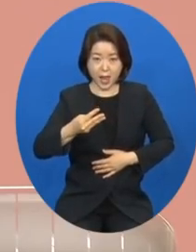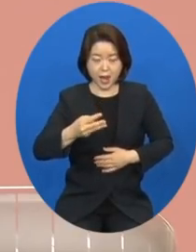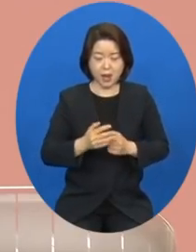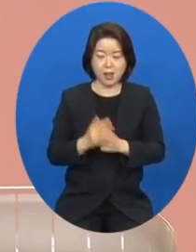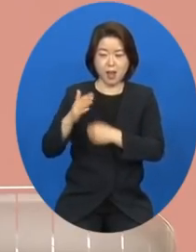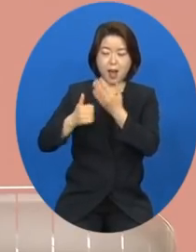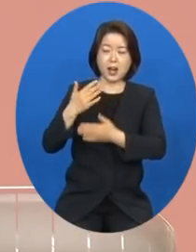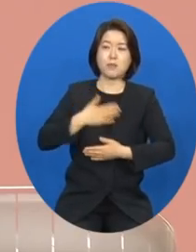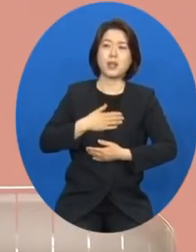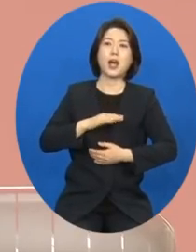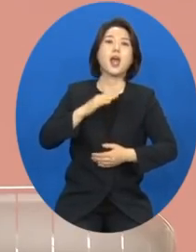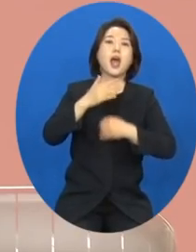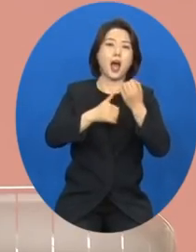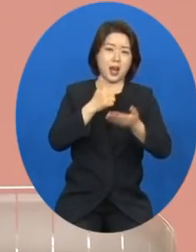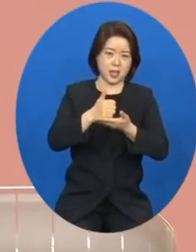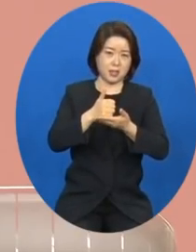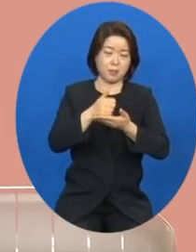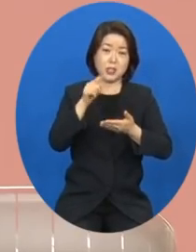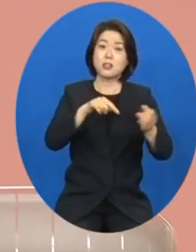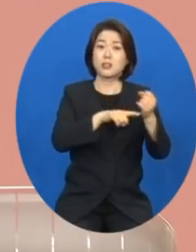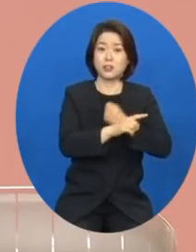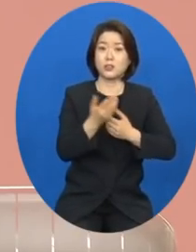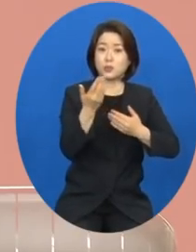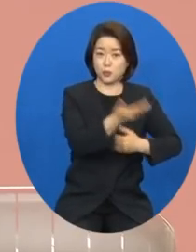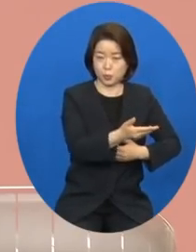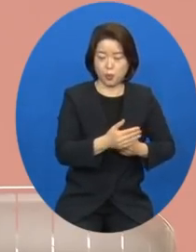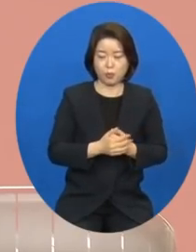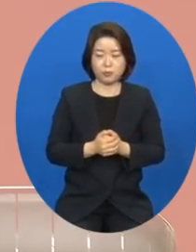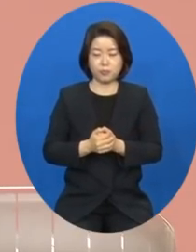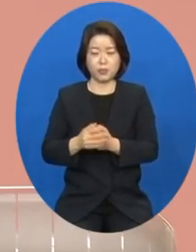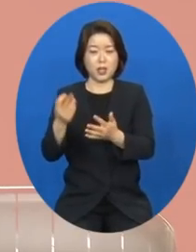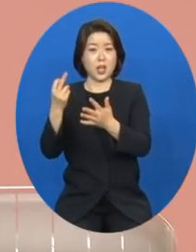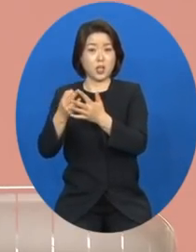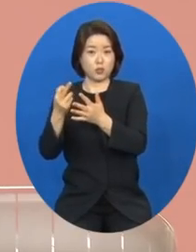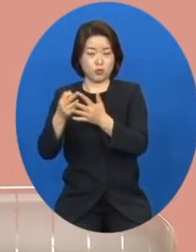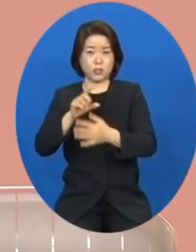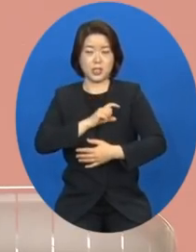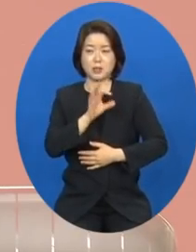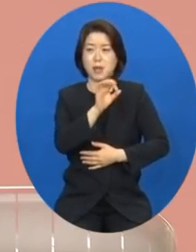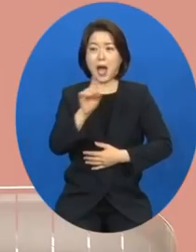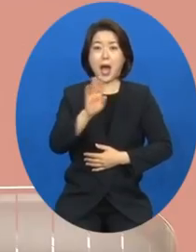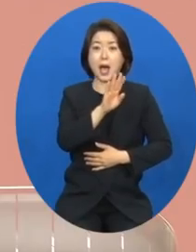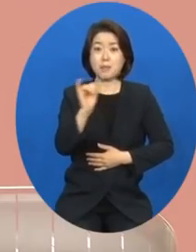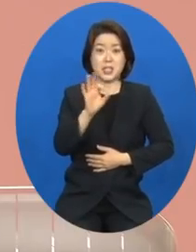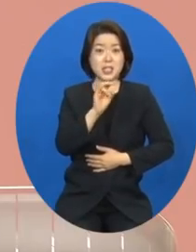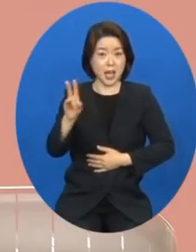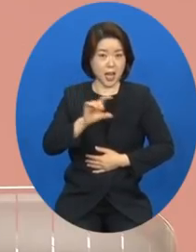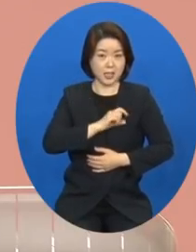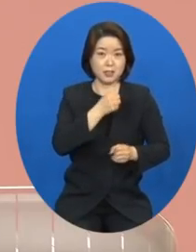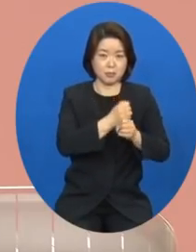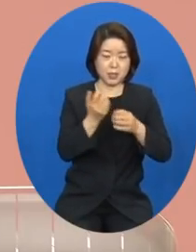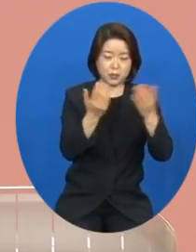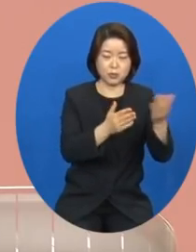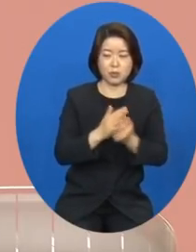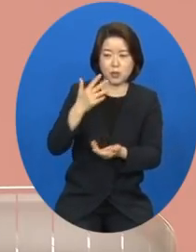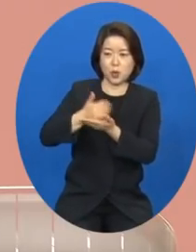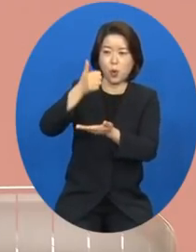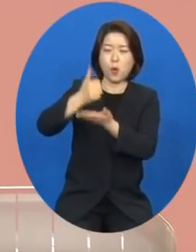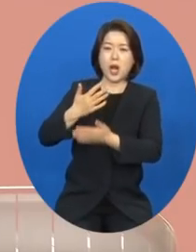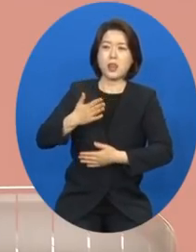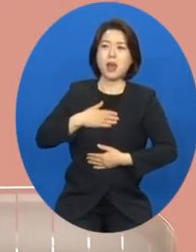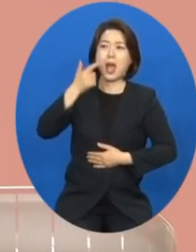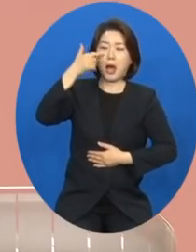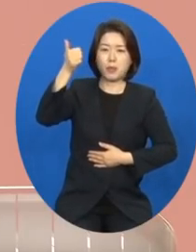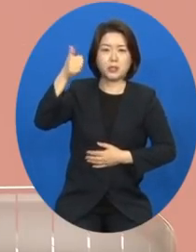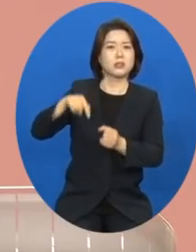하나님 이시다 여호와는 나의 하나님 이시다 이런 뜻이고요 아 비아 둘째 이름인데요 아비 않은 여호와는 나의 아버지 시다 이런